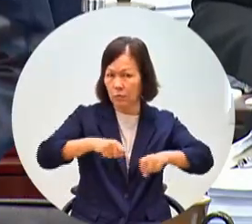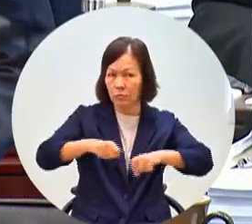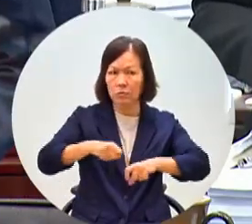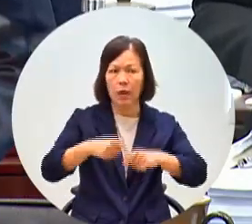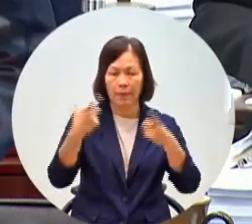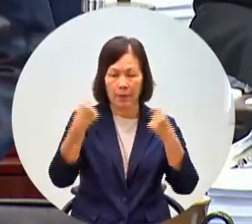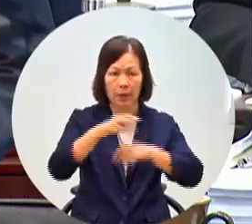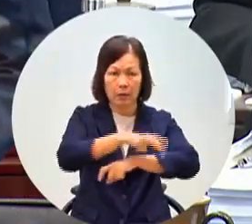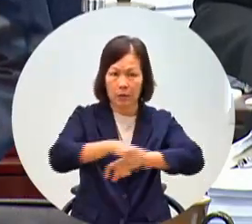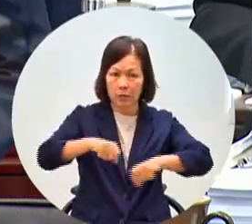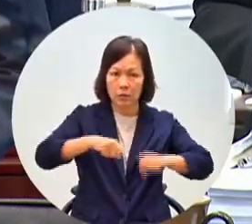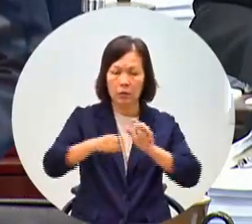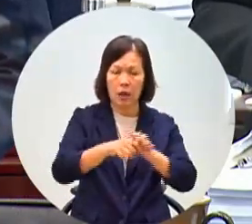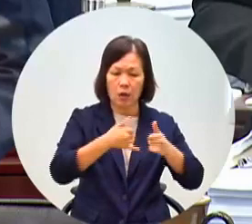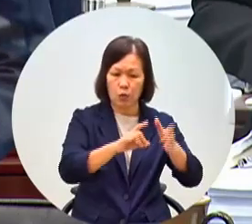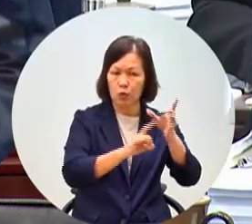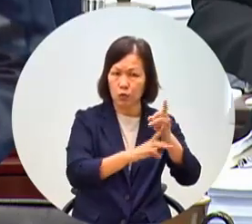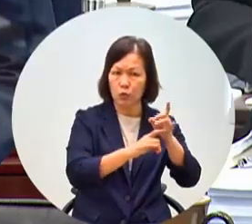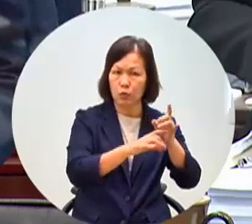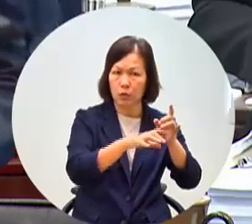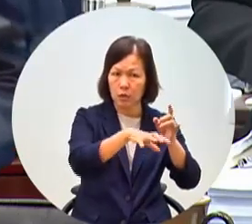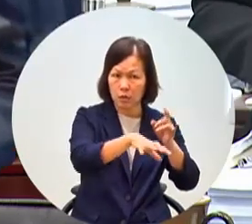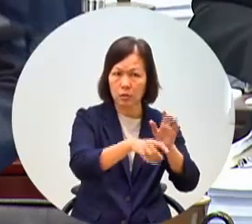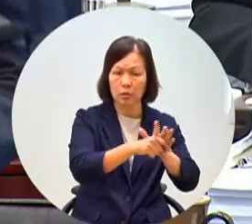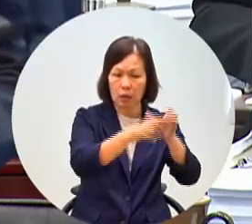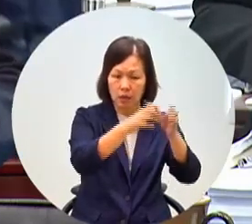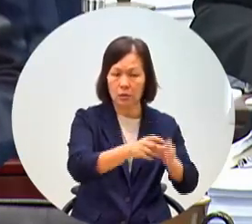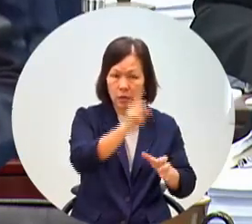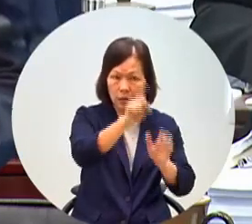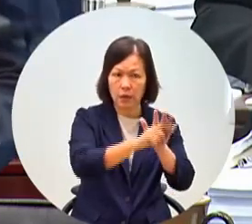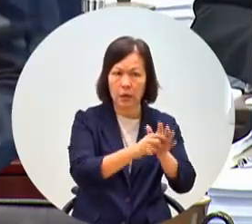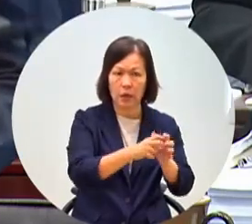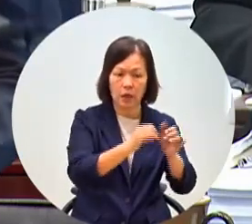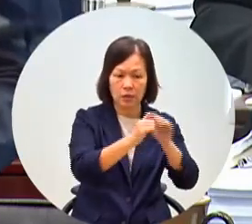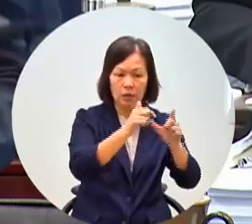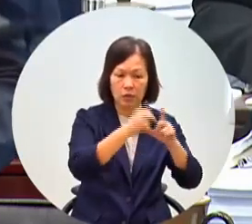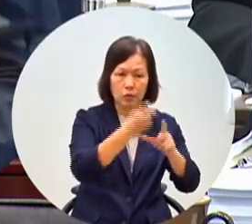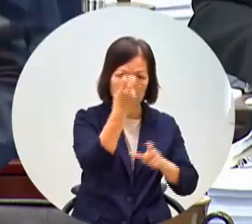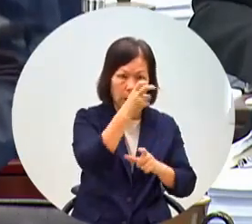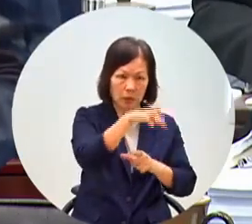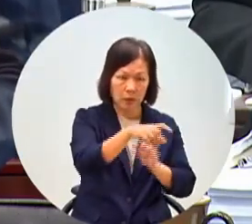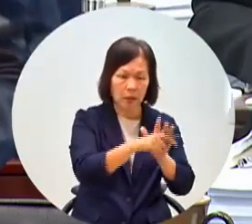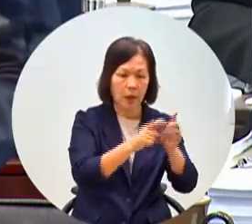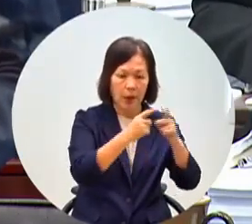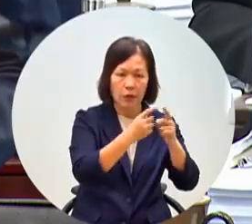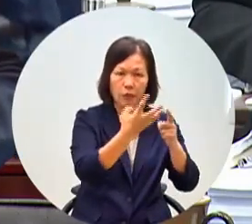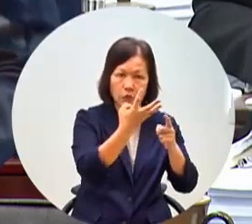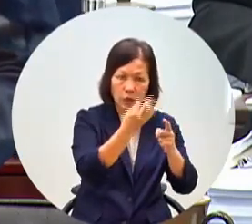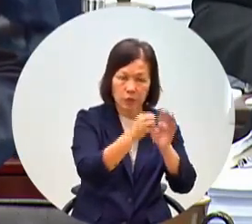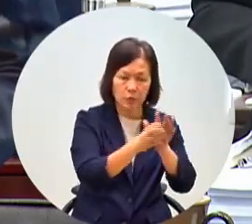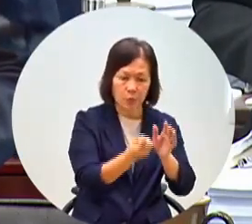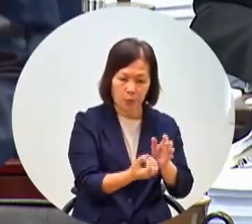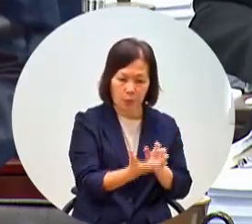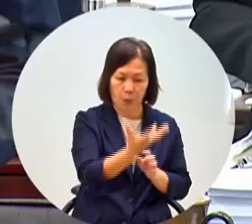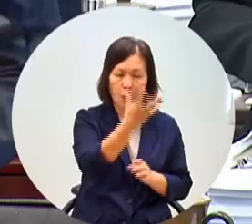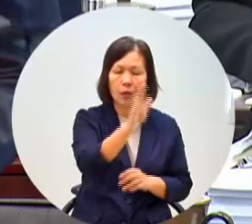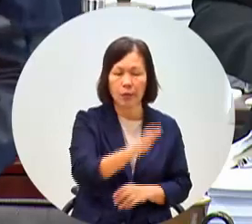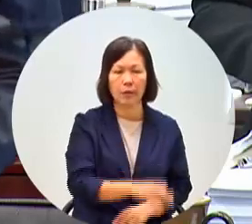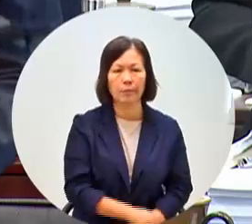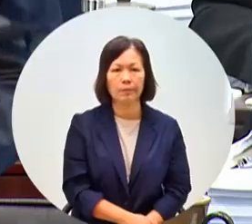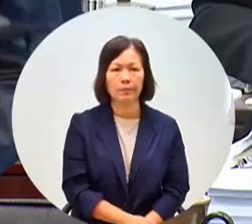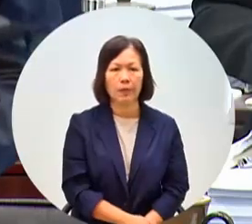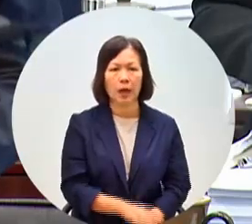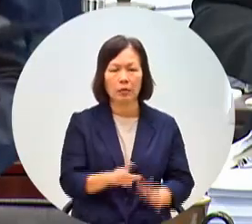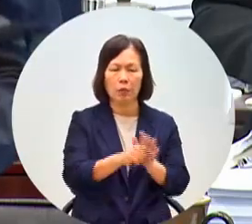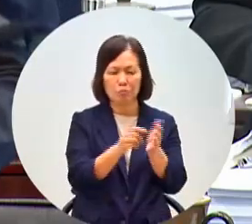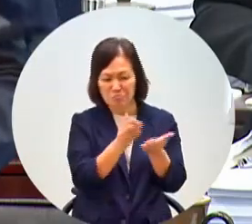规划大概在鹿都地区、哦、要设一个社区筛检站、哦、因为人数现在也比较越来越多、哦、所以我们的